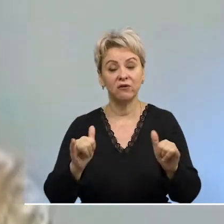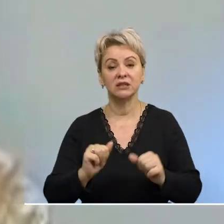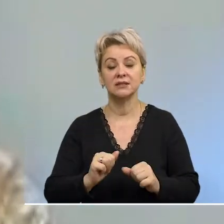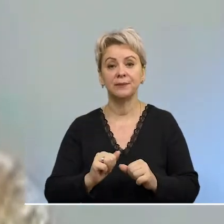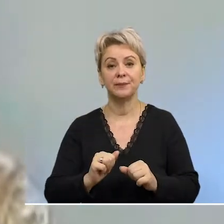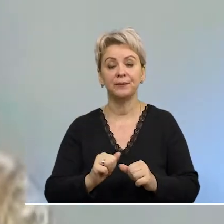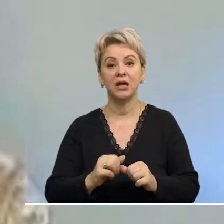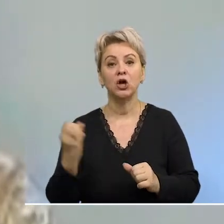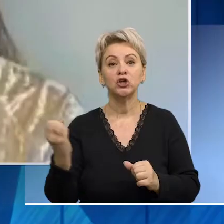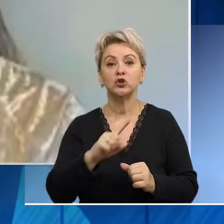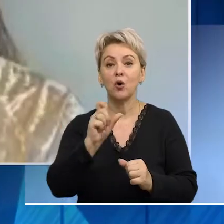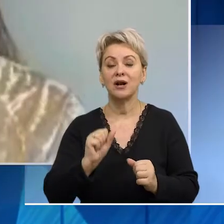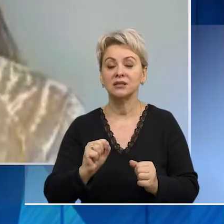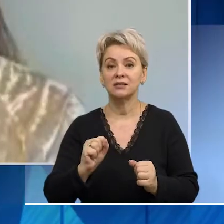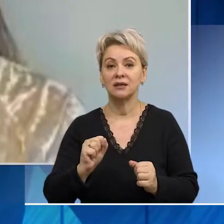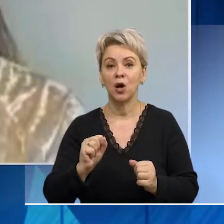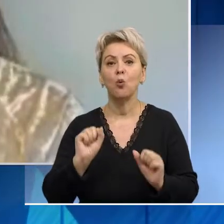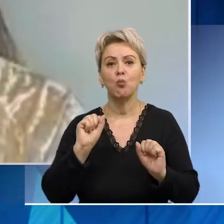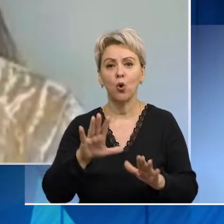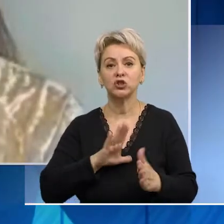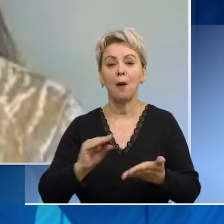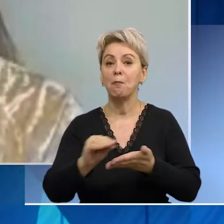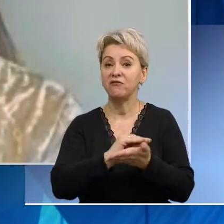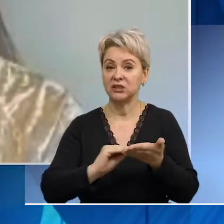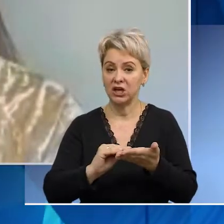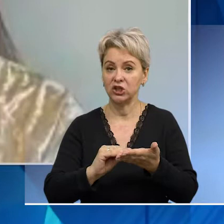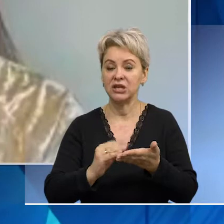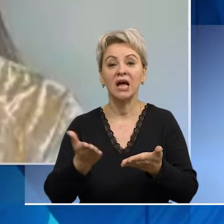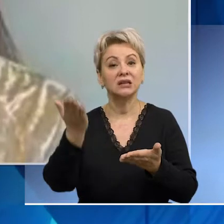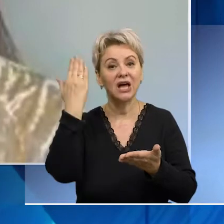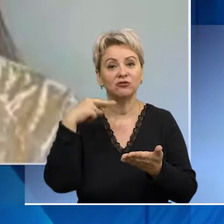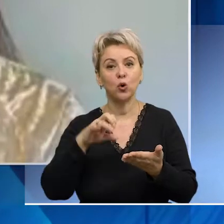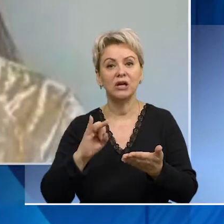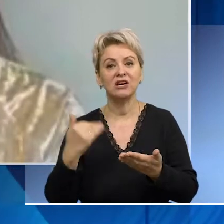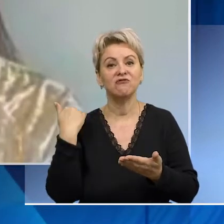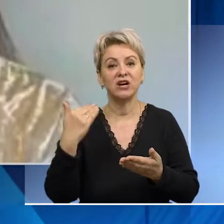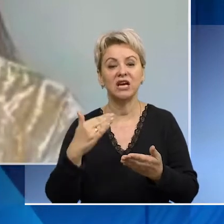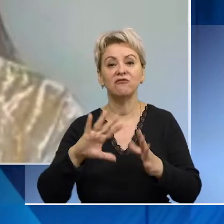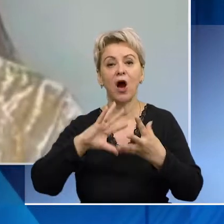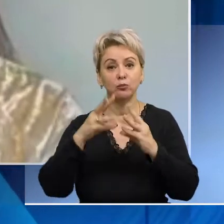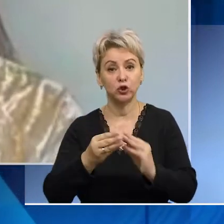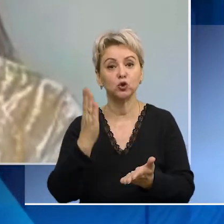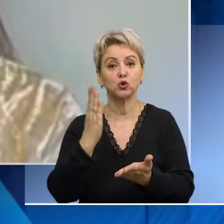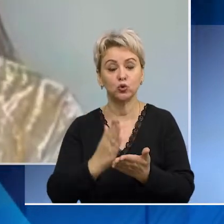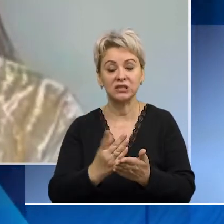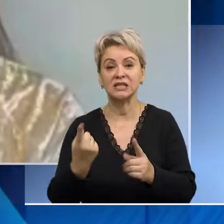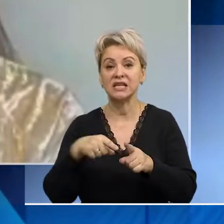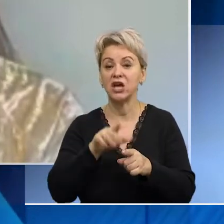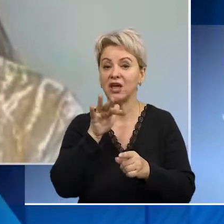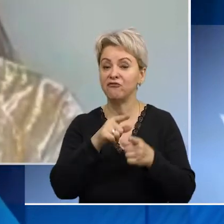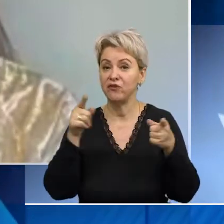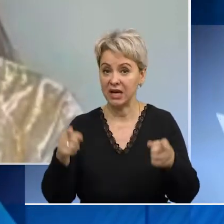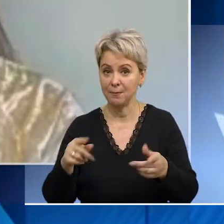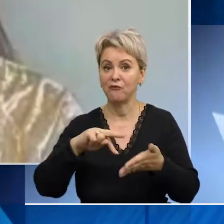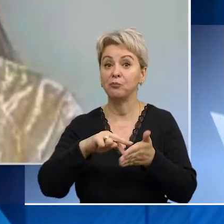развиваться. Еще раз можно повторить, давно ли вы вообще существуете, и за это